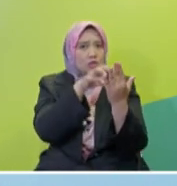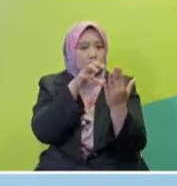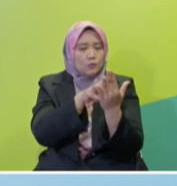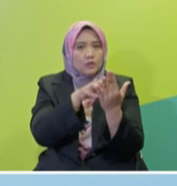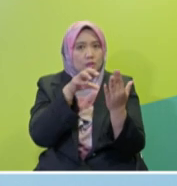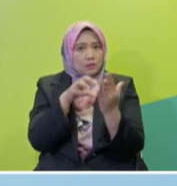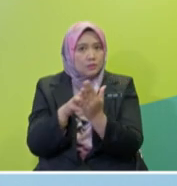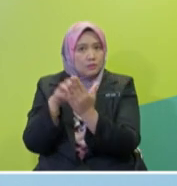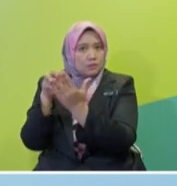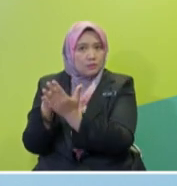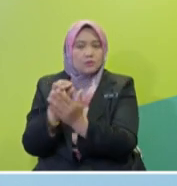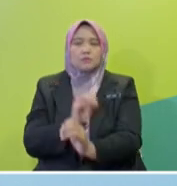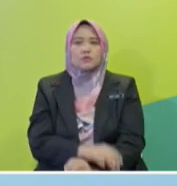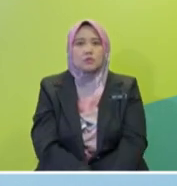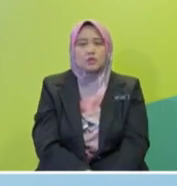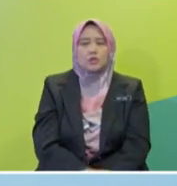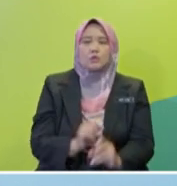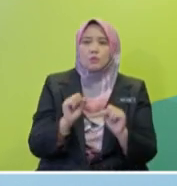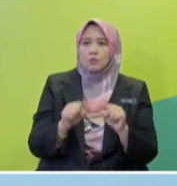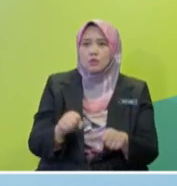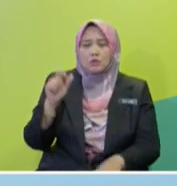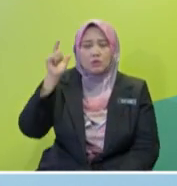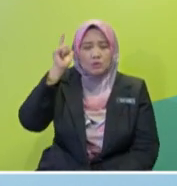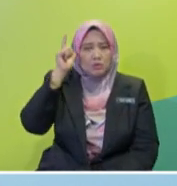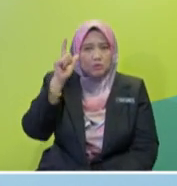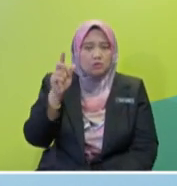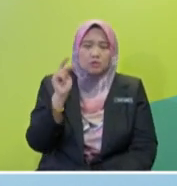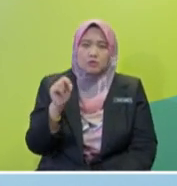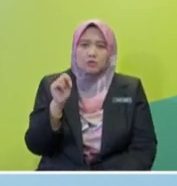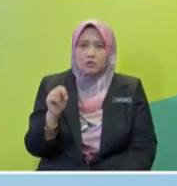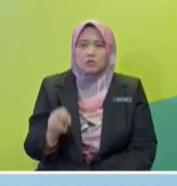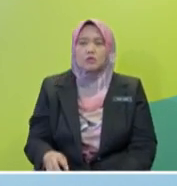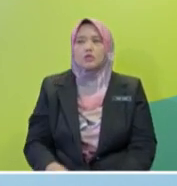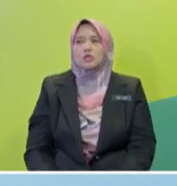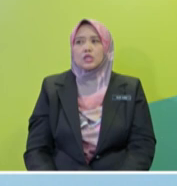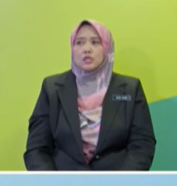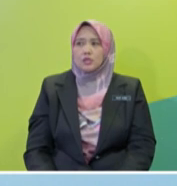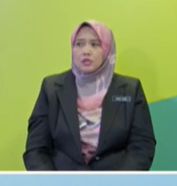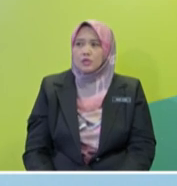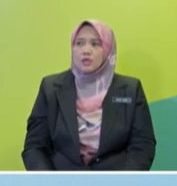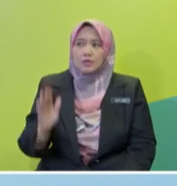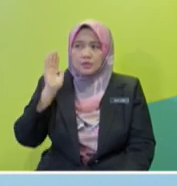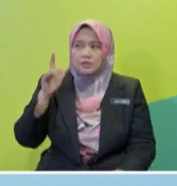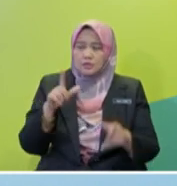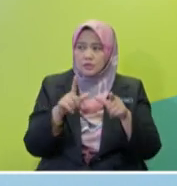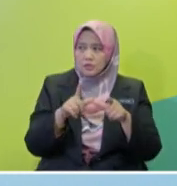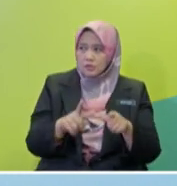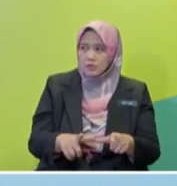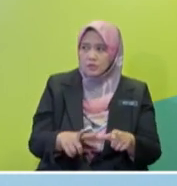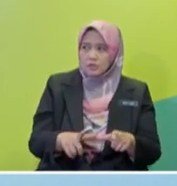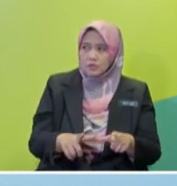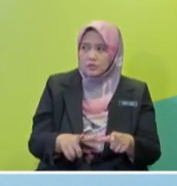yaitu kelebihan buah-buahan tempat tank Oke pada bagian body inilah yang kita akan Letakkan